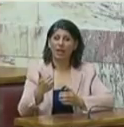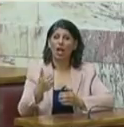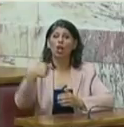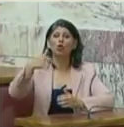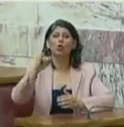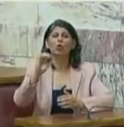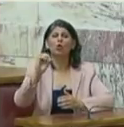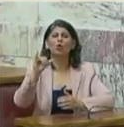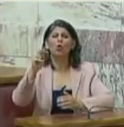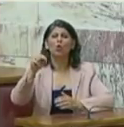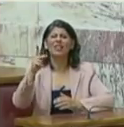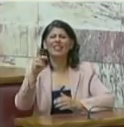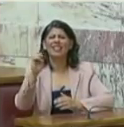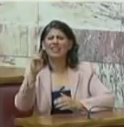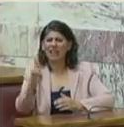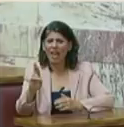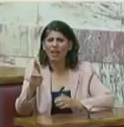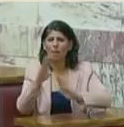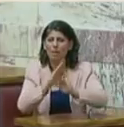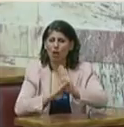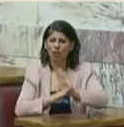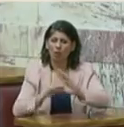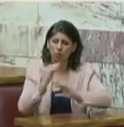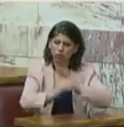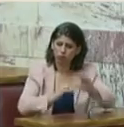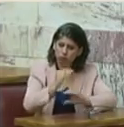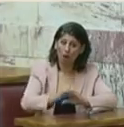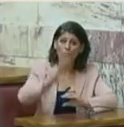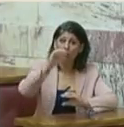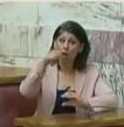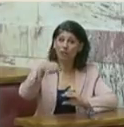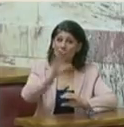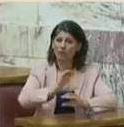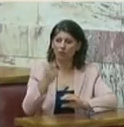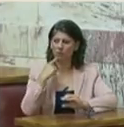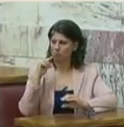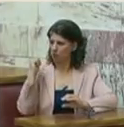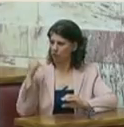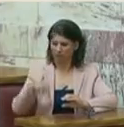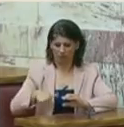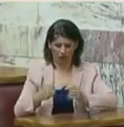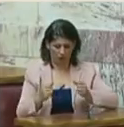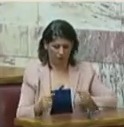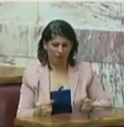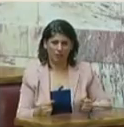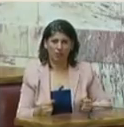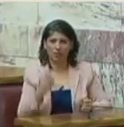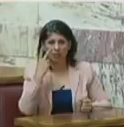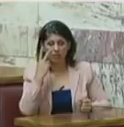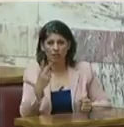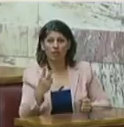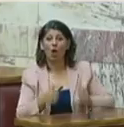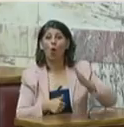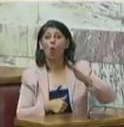οποίο επίσης είμαστε πρώτοι στην Ευρώπη. Και παρατήρησα προχθές που ήταν σε αυτό εδώ το βήμα ο